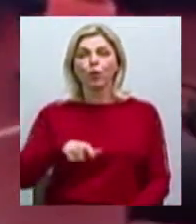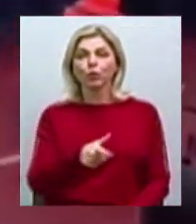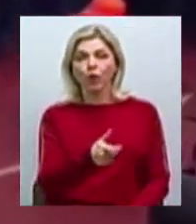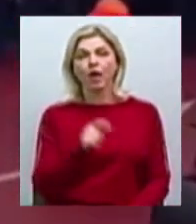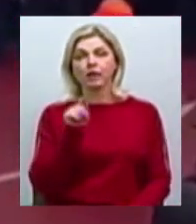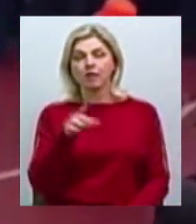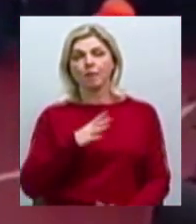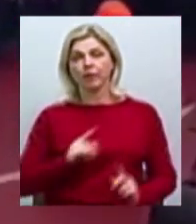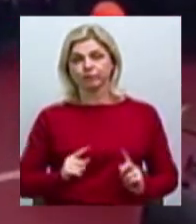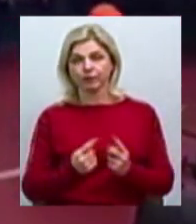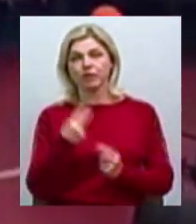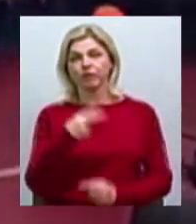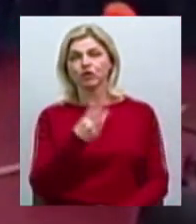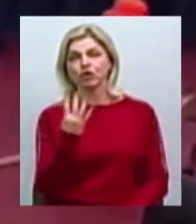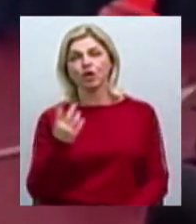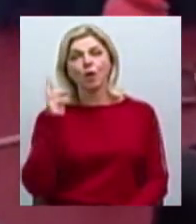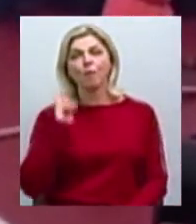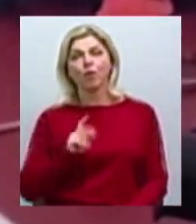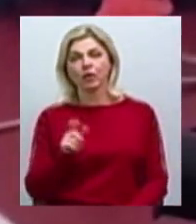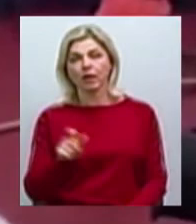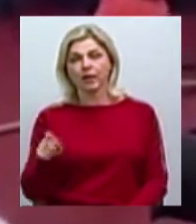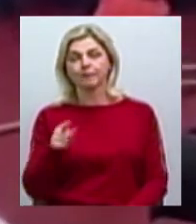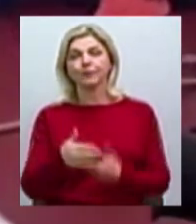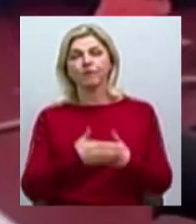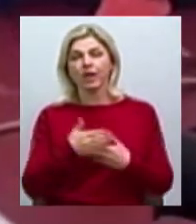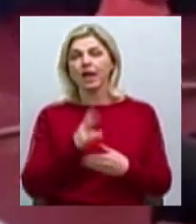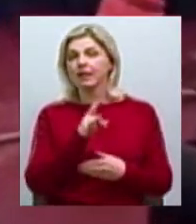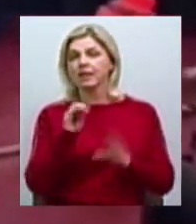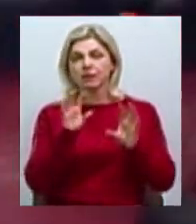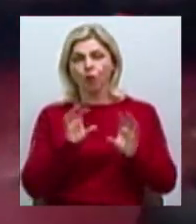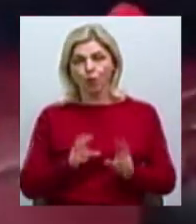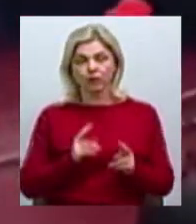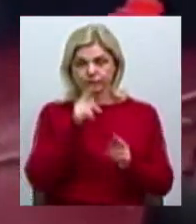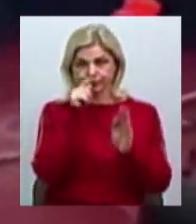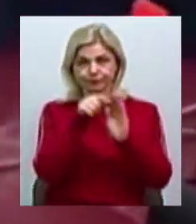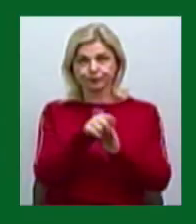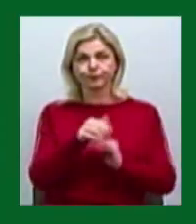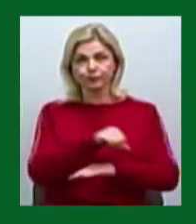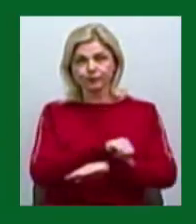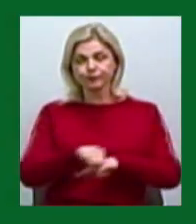опинилися 24 моряки. Їх звинуватили у незаконному перетині кордону.